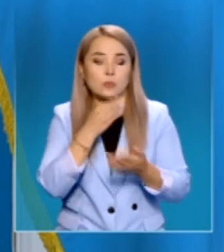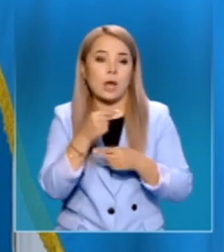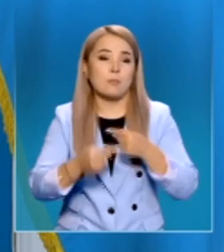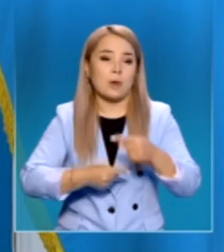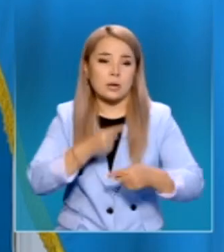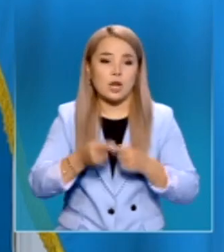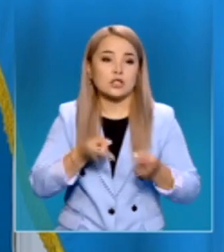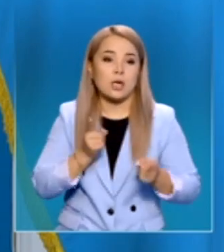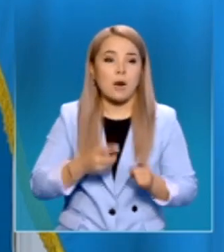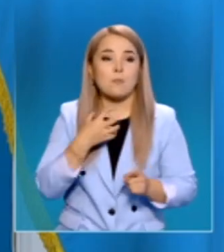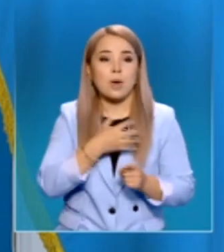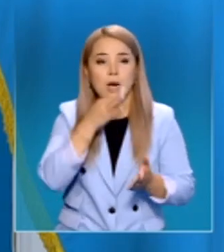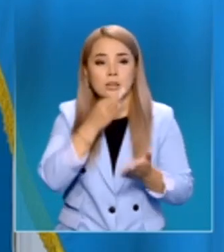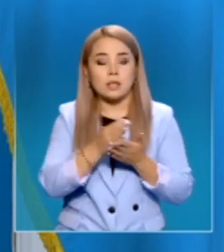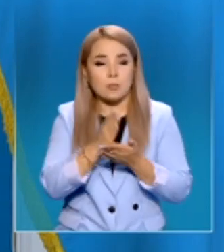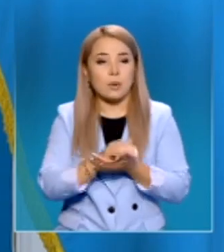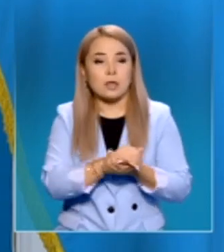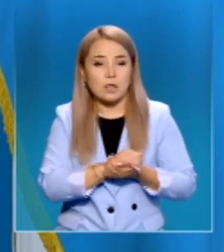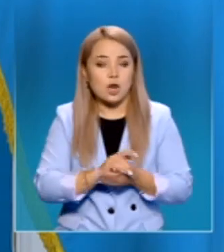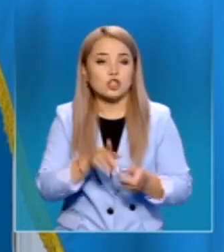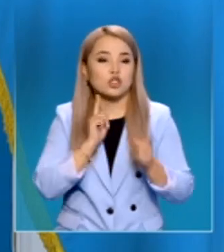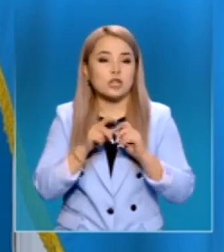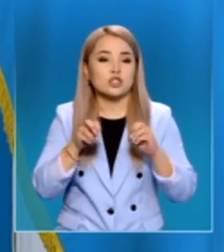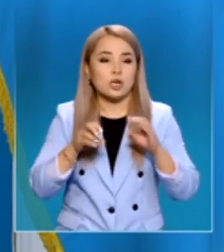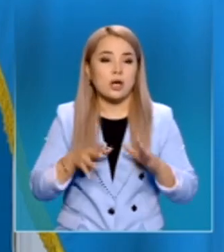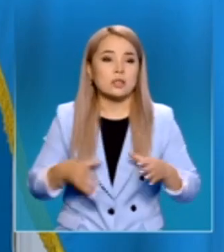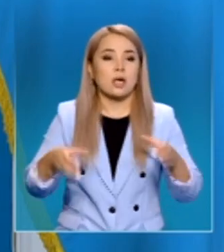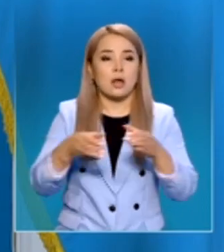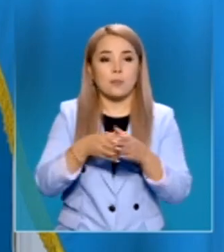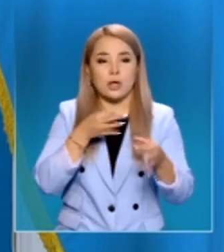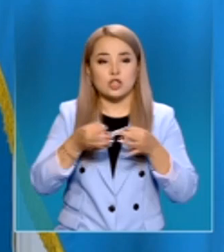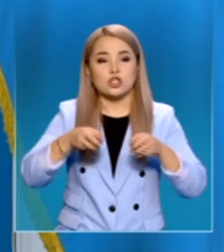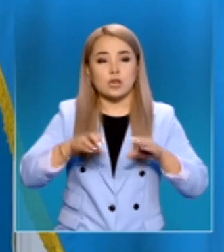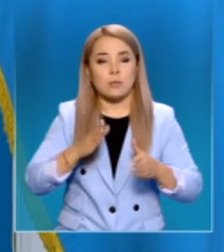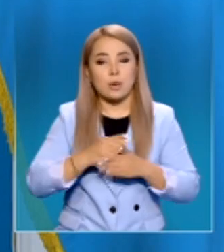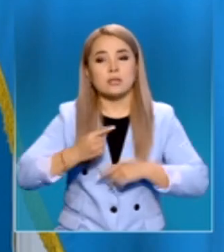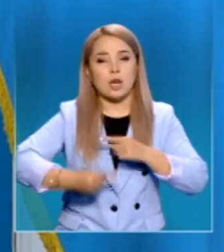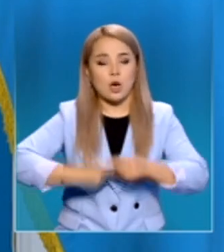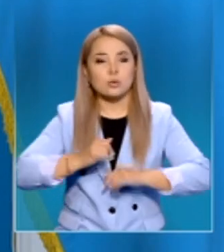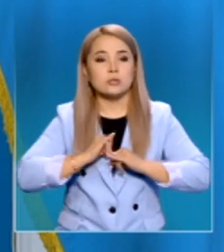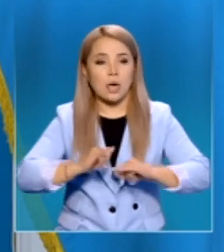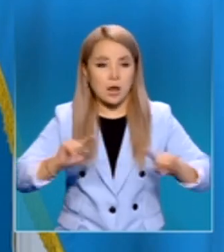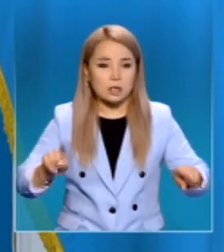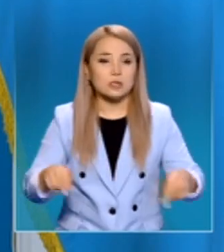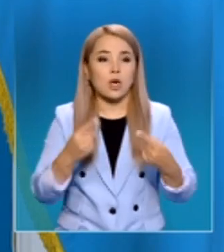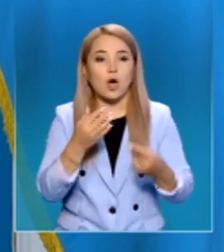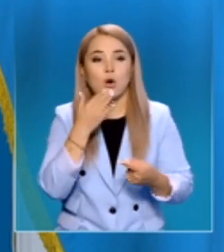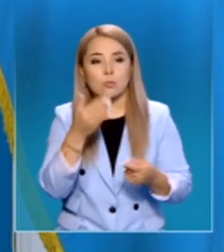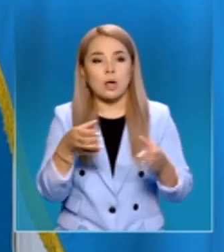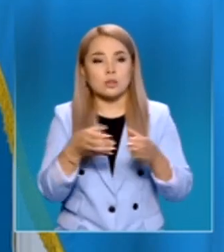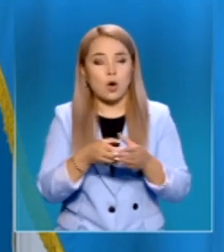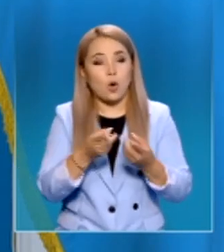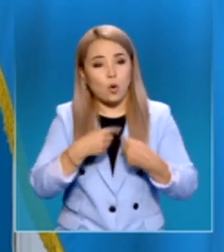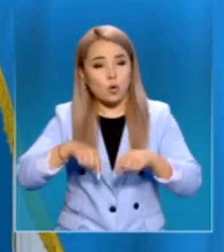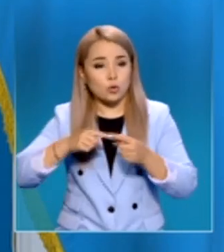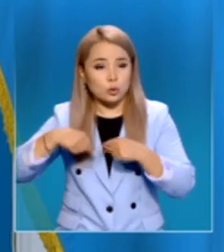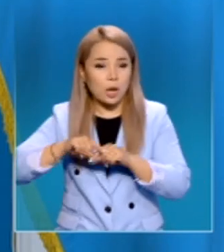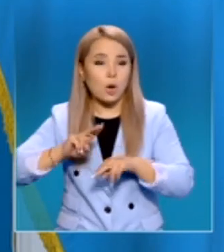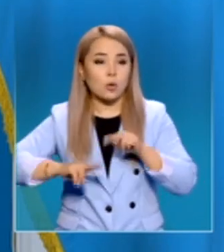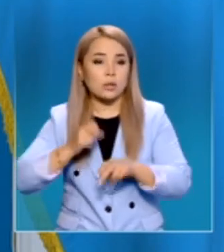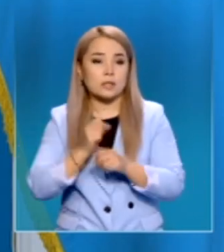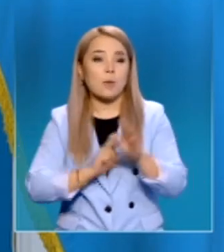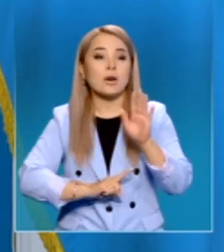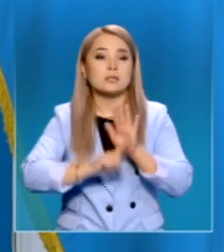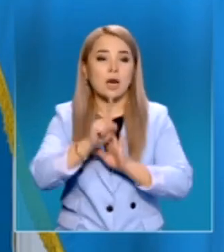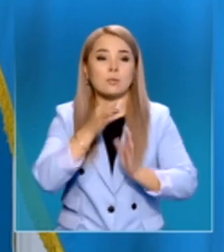бабаларымыз маңызды мәселені алқалы жиында шешкен. Мен осы дәстүрді жаңғыртып, ұлттық құрылтай құру туралы